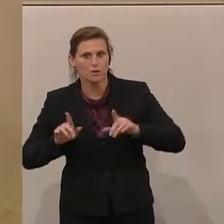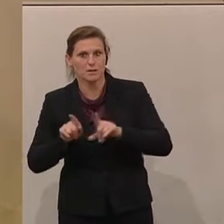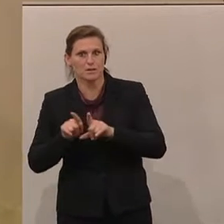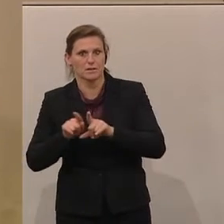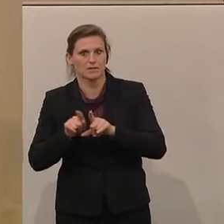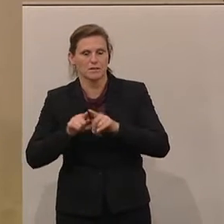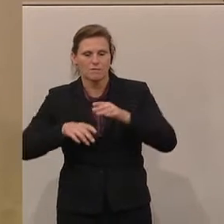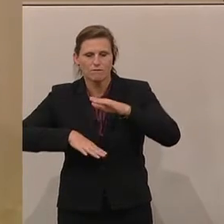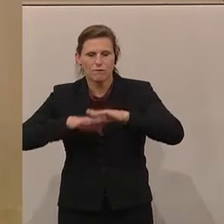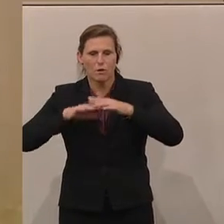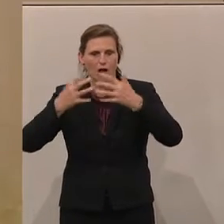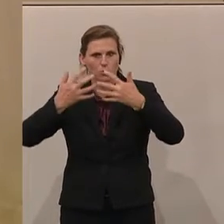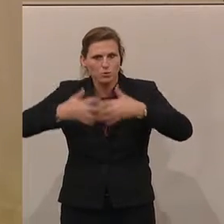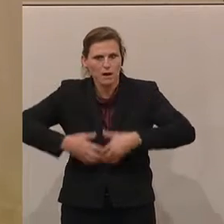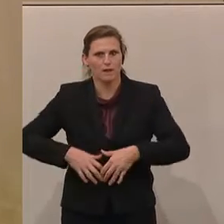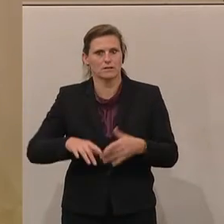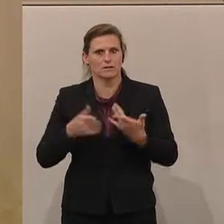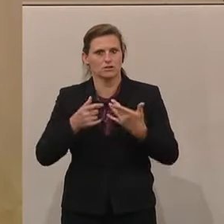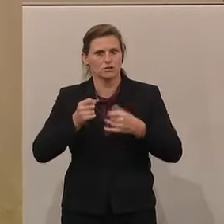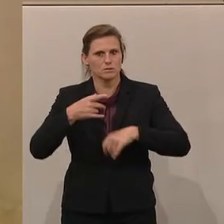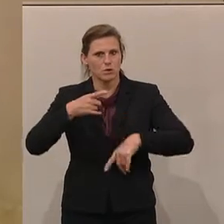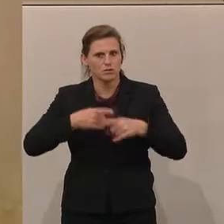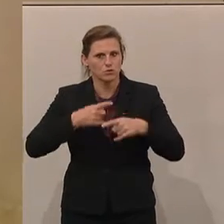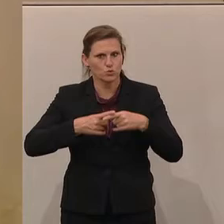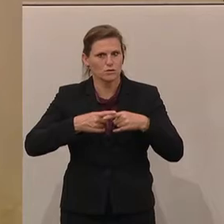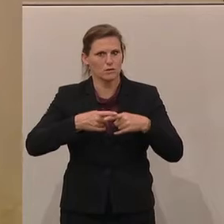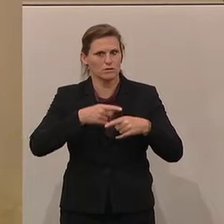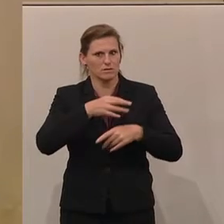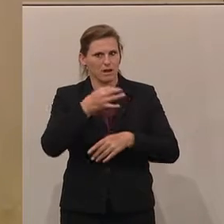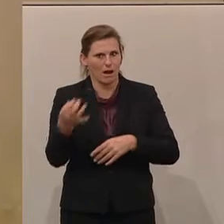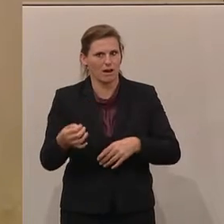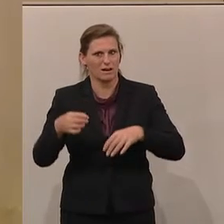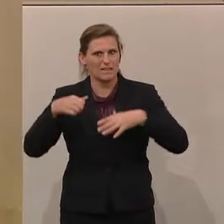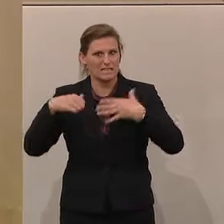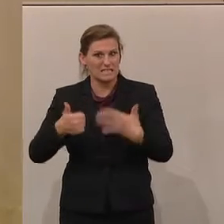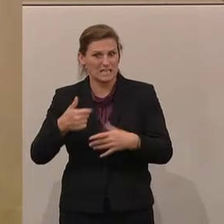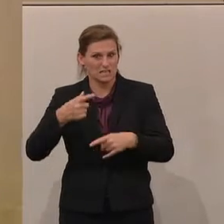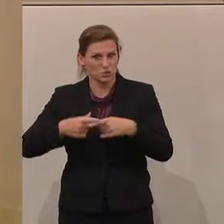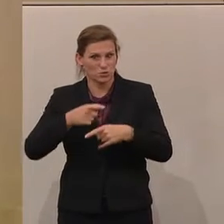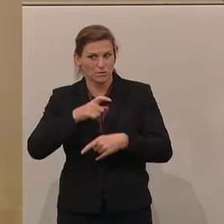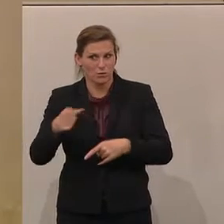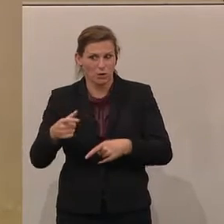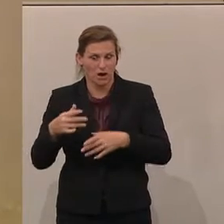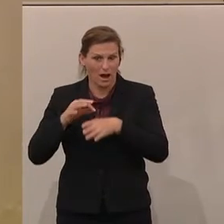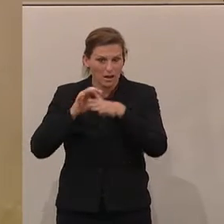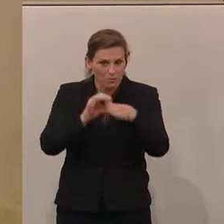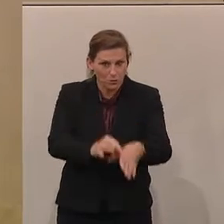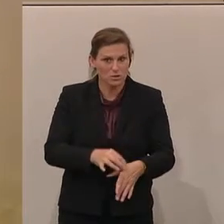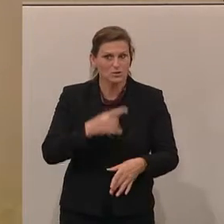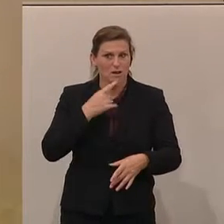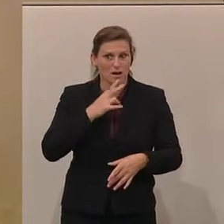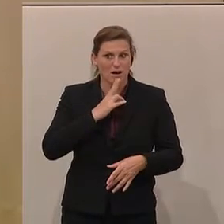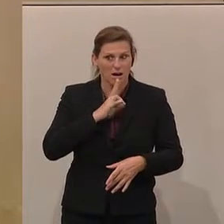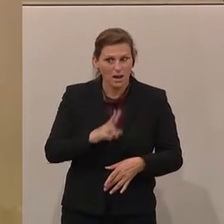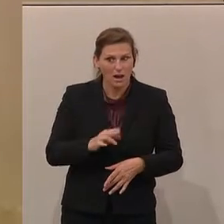Vollautomatisierung, einen 12-Stunden-Tag, 60-Stunden-Woche einzuführen, ist mit Verlaub gesagt jenseits.